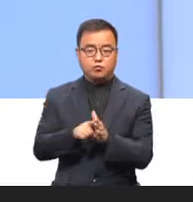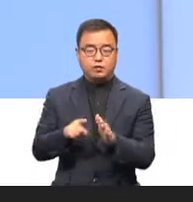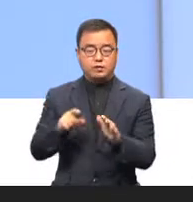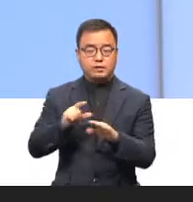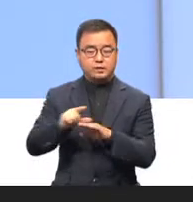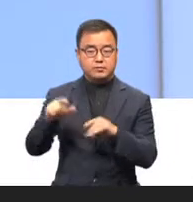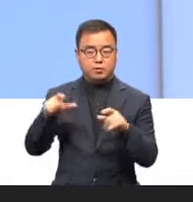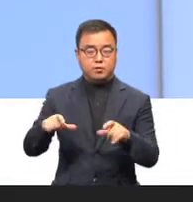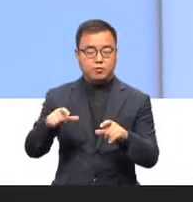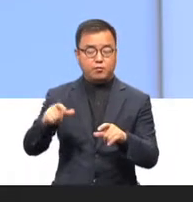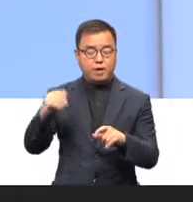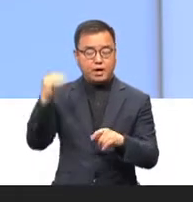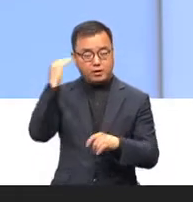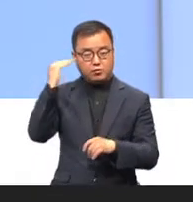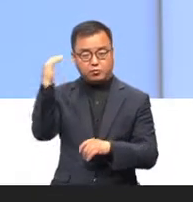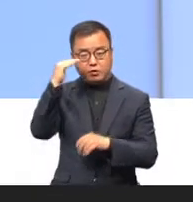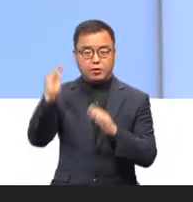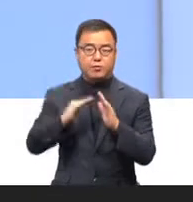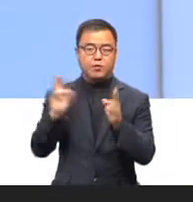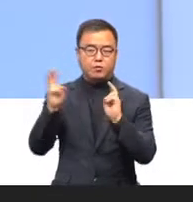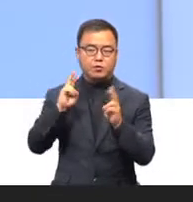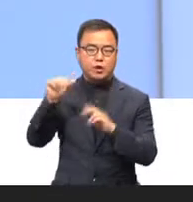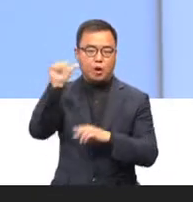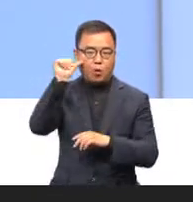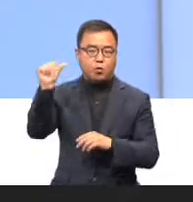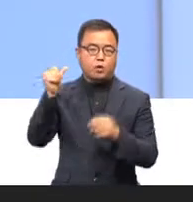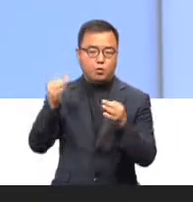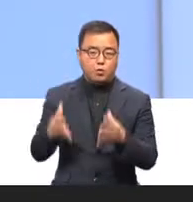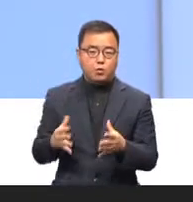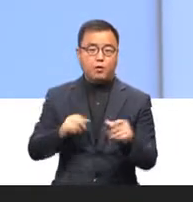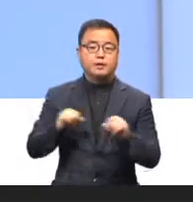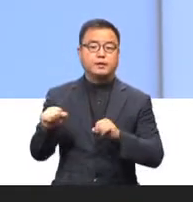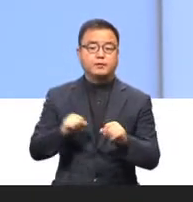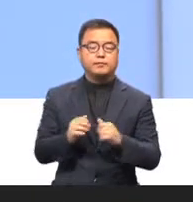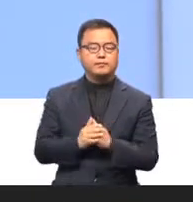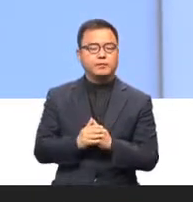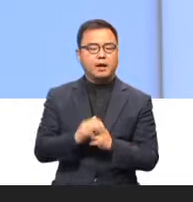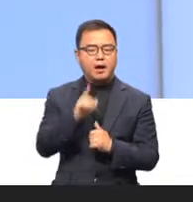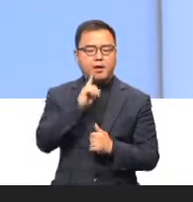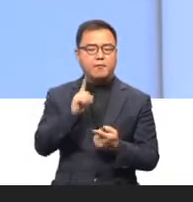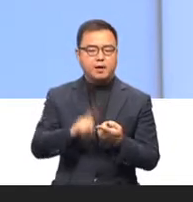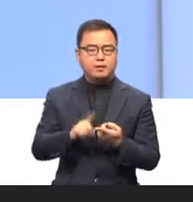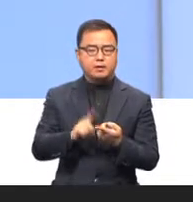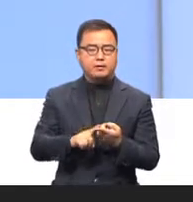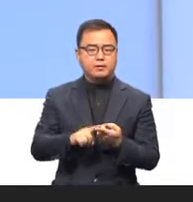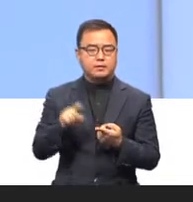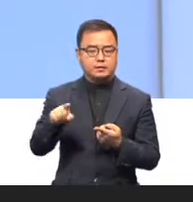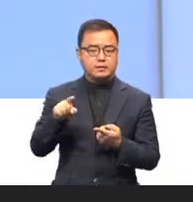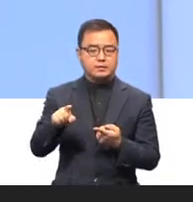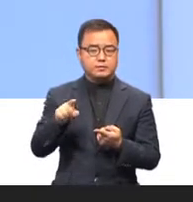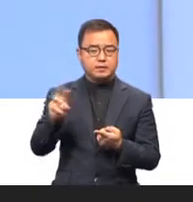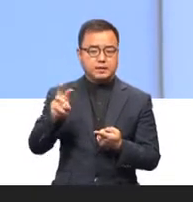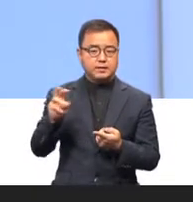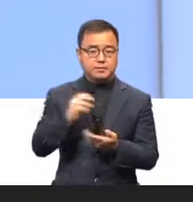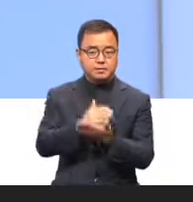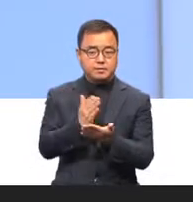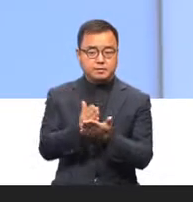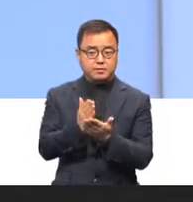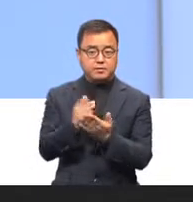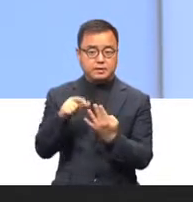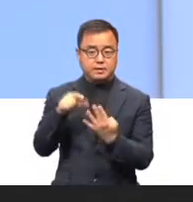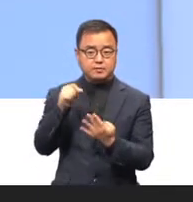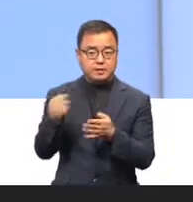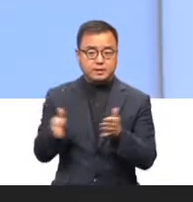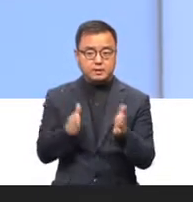한국관광공사가 5개월 동안 개최하는 축제입니다 예 말그대로 아작 길로 1 아 다시 30선 으로 선정된 지역을